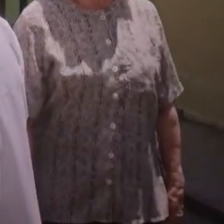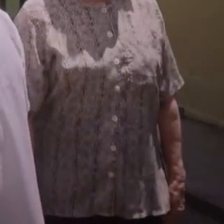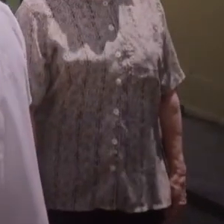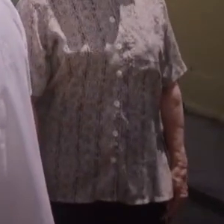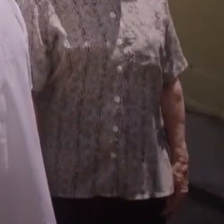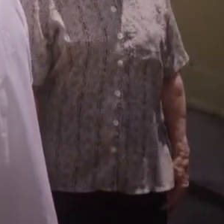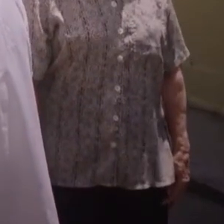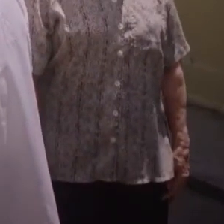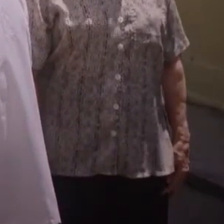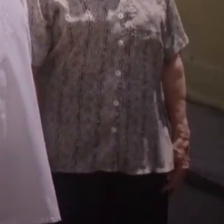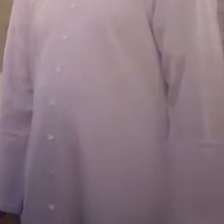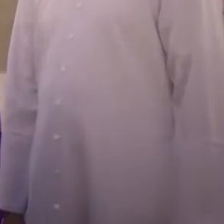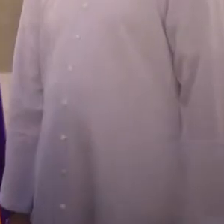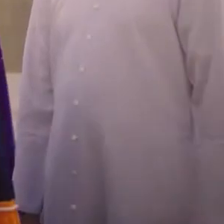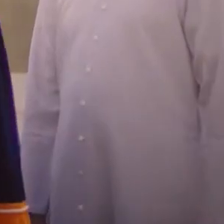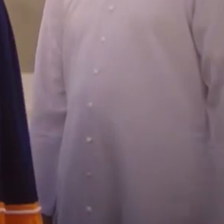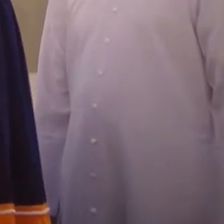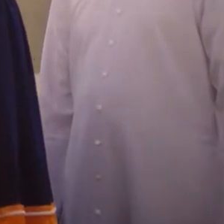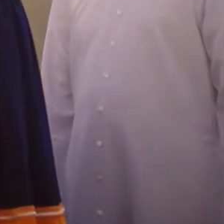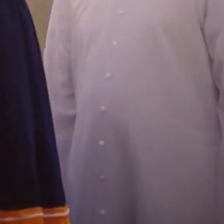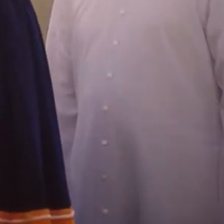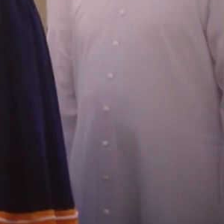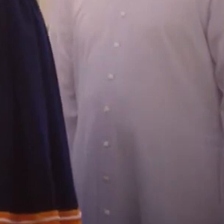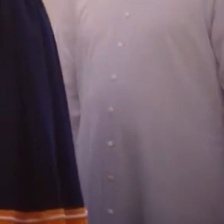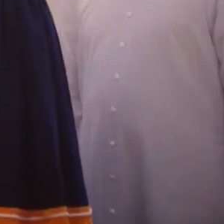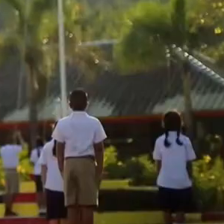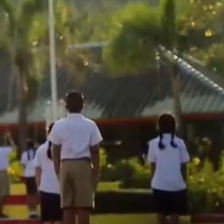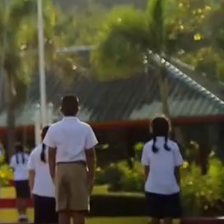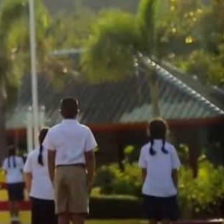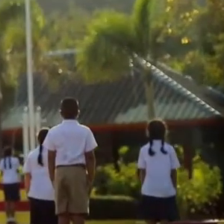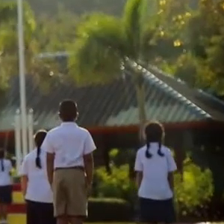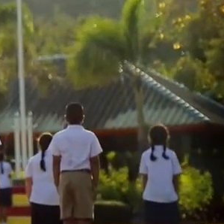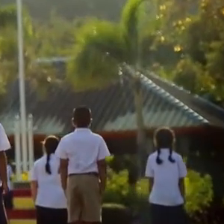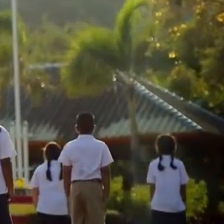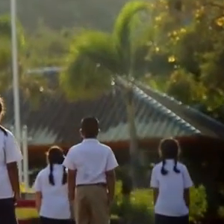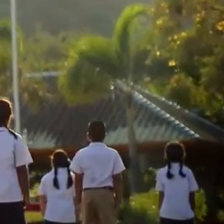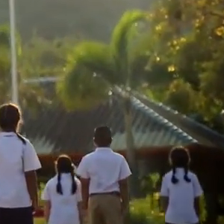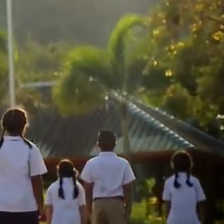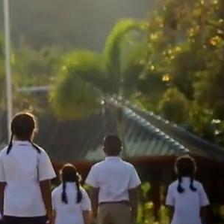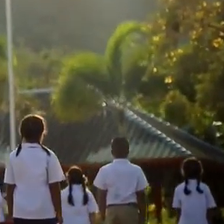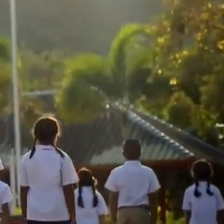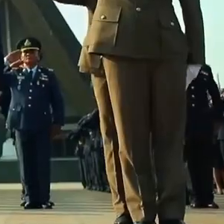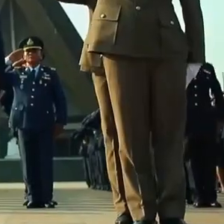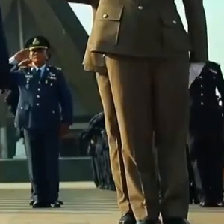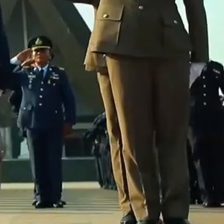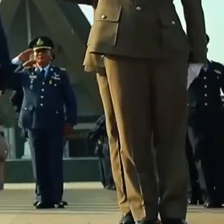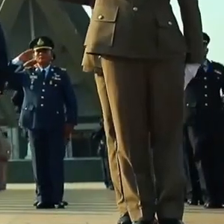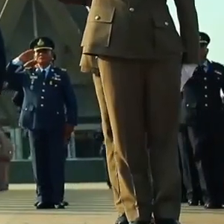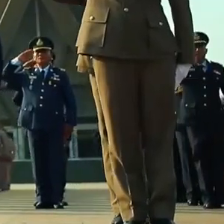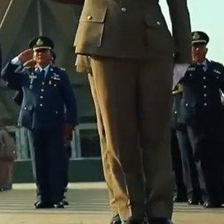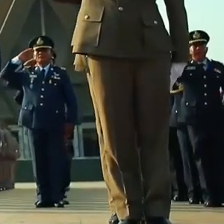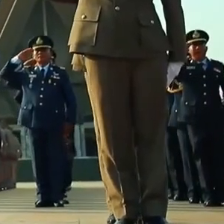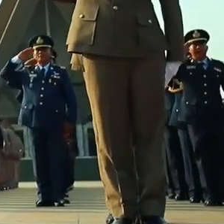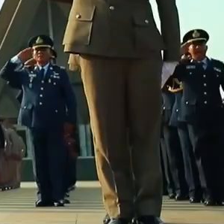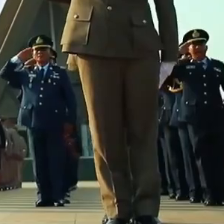ไรนหายรักสมัไทยไม่รักสงบแต่